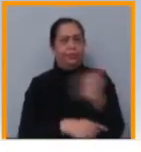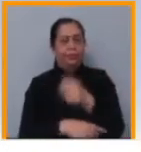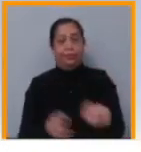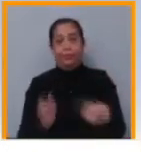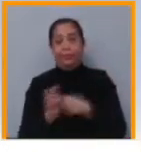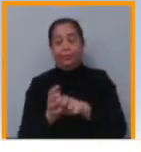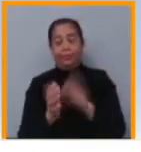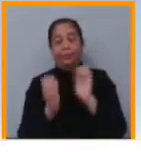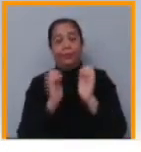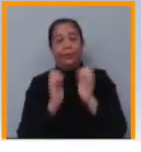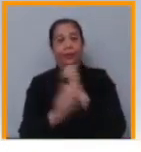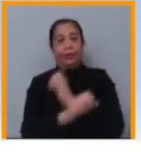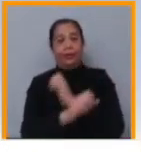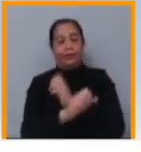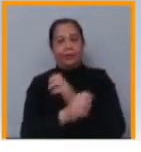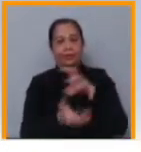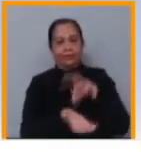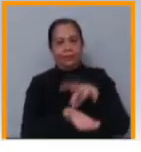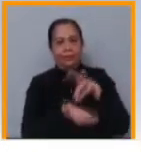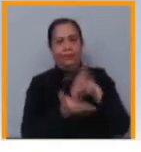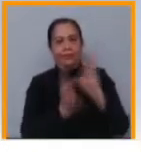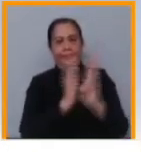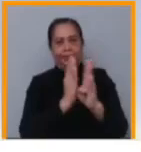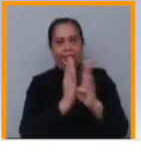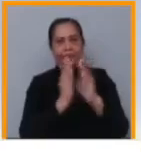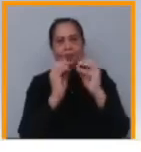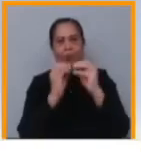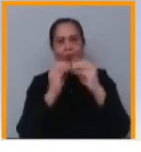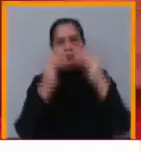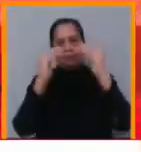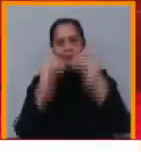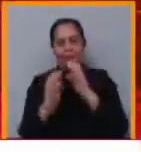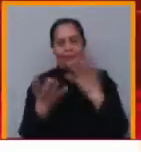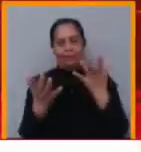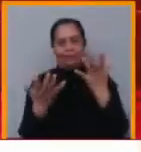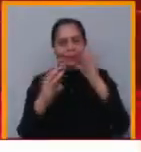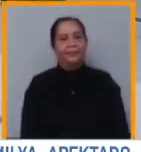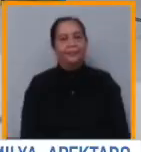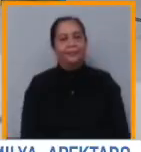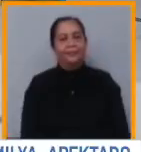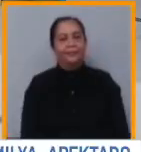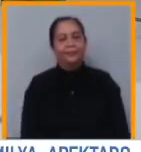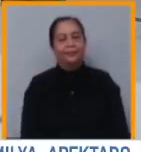Carousel ngayong mas maluwag na health protocol. May unang balita live si Corinne Katibaya.